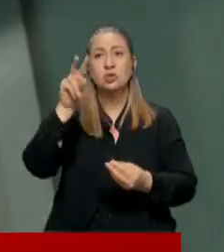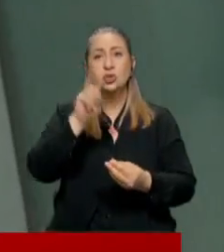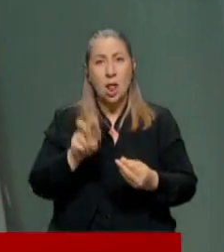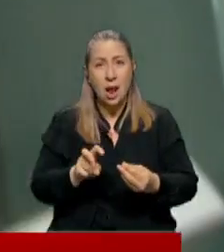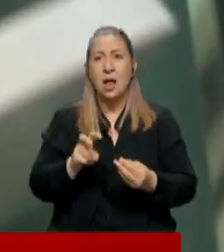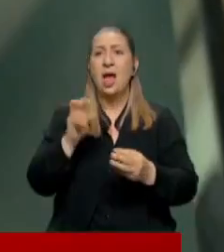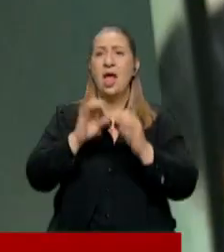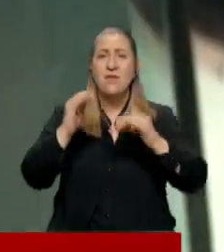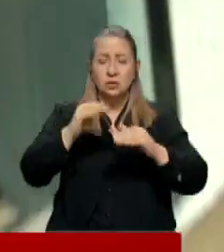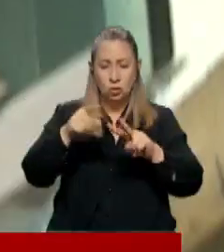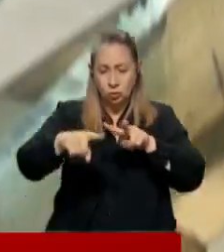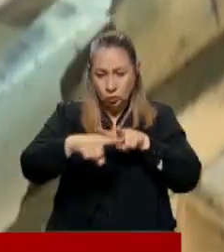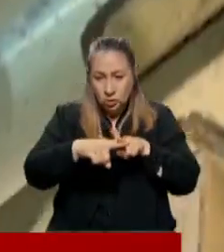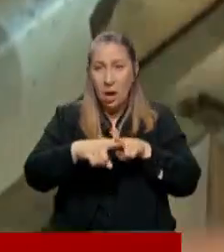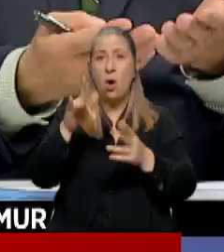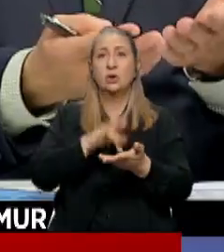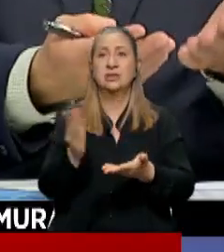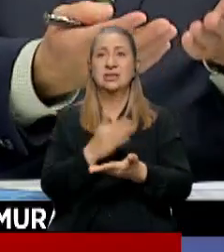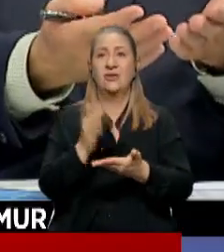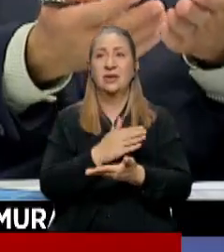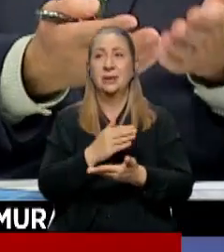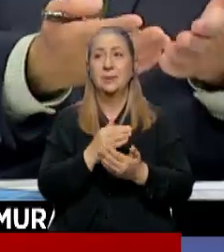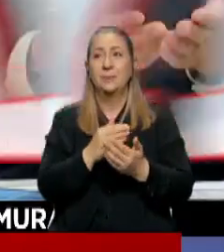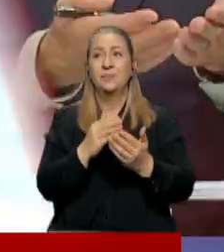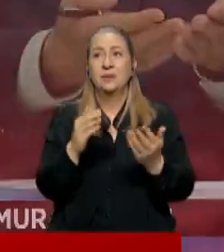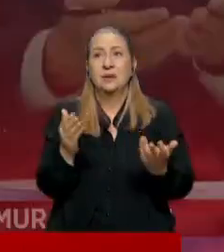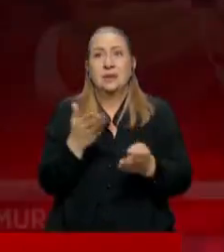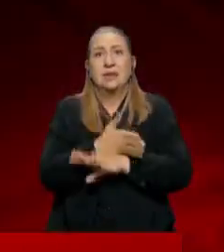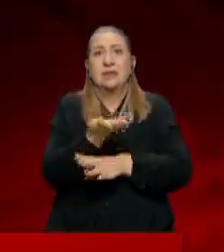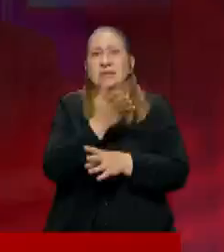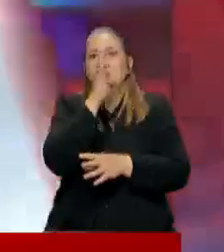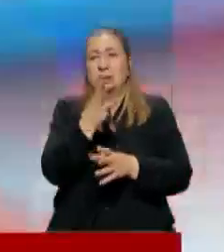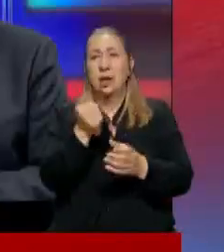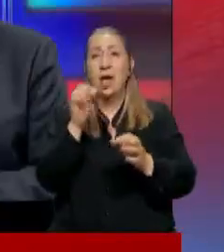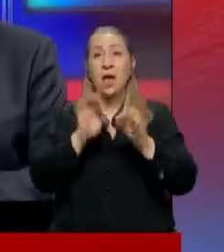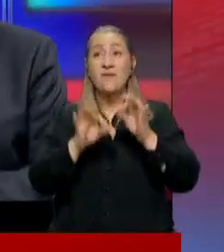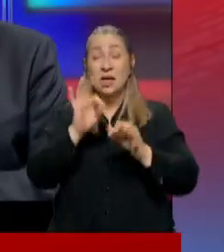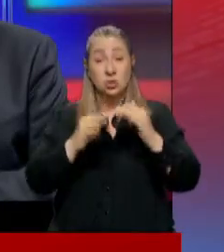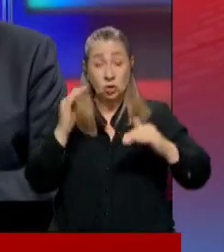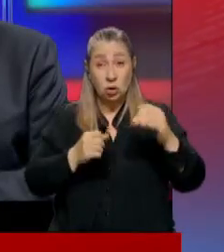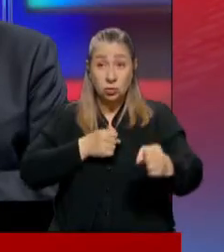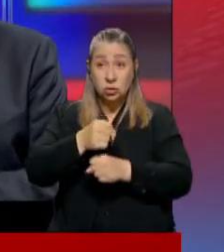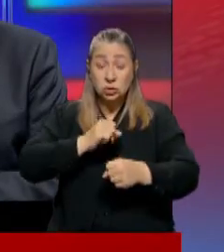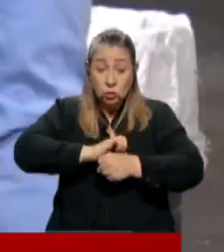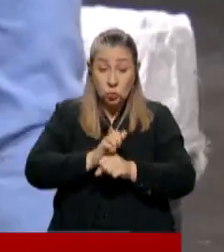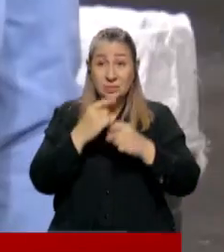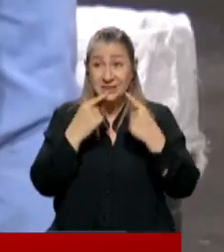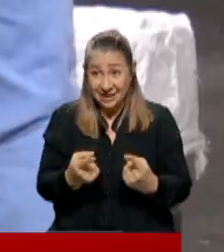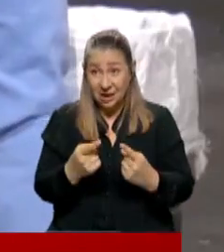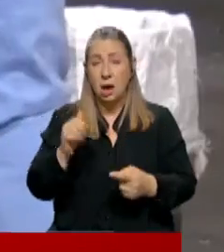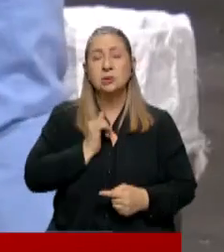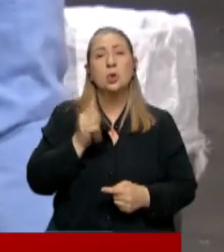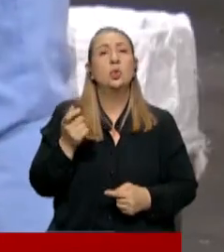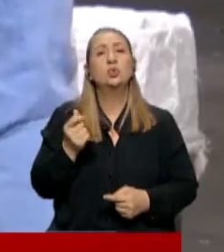kuru, enflasyon üçgeni orta sayfada. Gerçekten nasıl ciddiye alabiliriz? Enflasyonla mücadele zul sayarsanız.